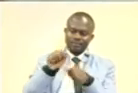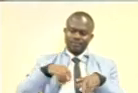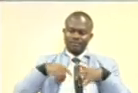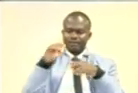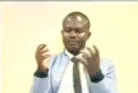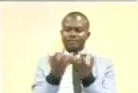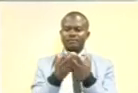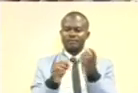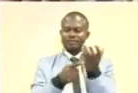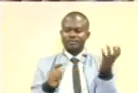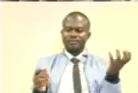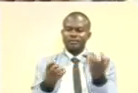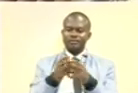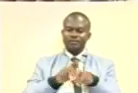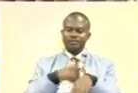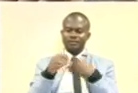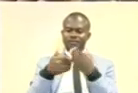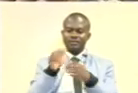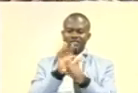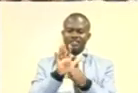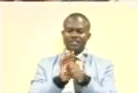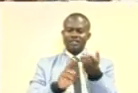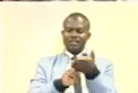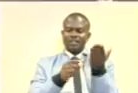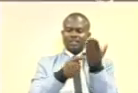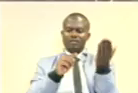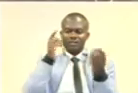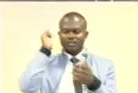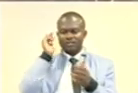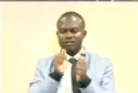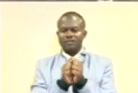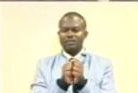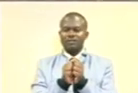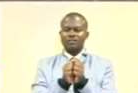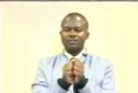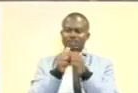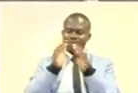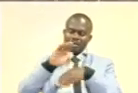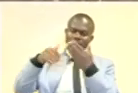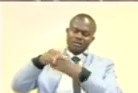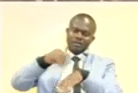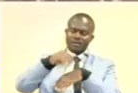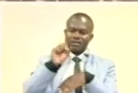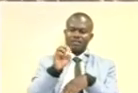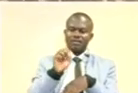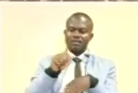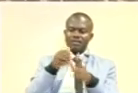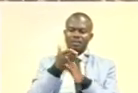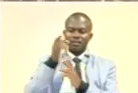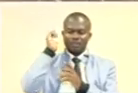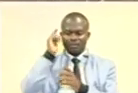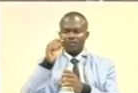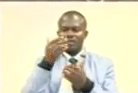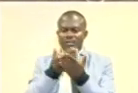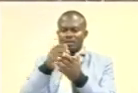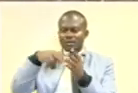kujyana n'ikoranabuhanga rigezweho cyane cyane irikoresha telefone nari umuntu anyeza intuza SMS kuri telefone ngo ngiye